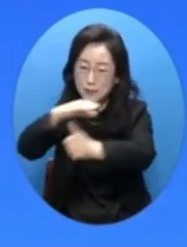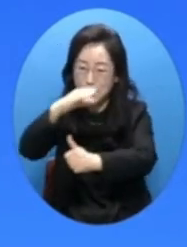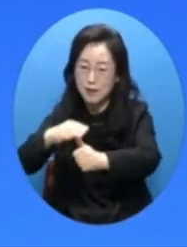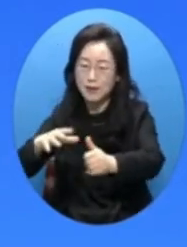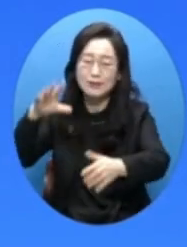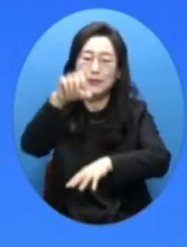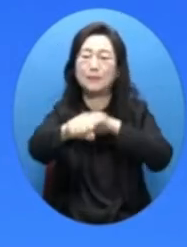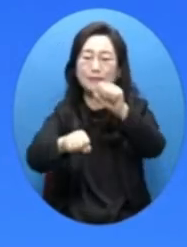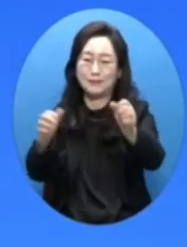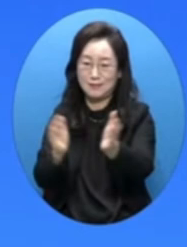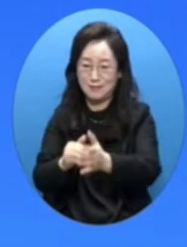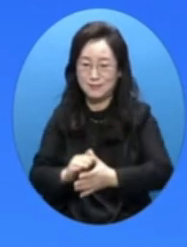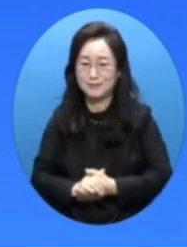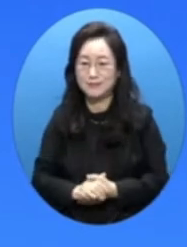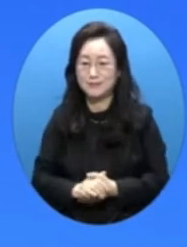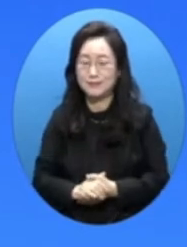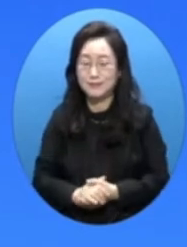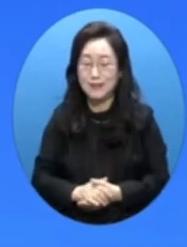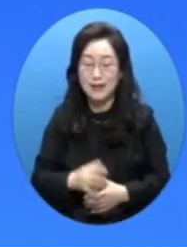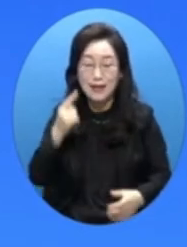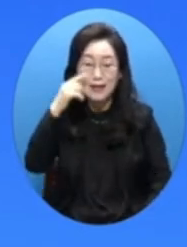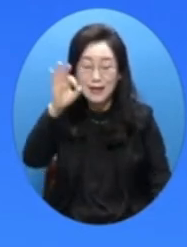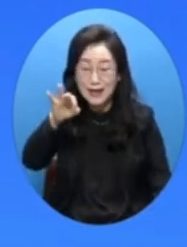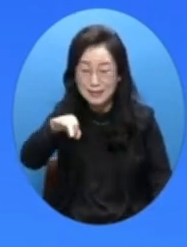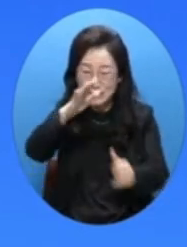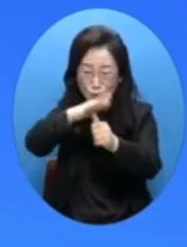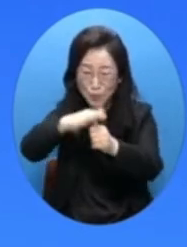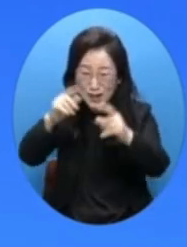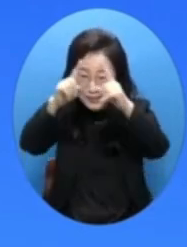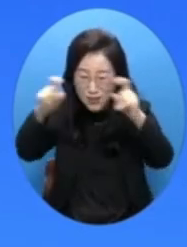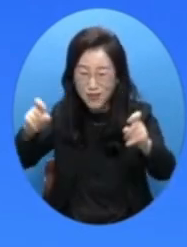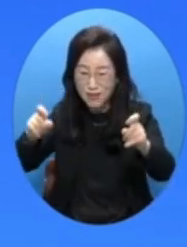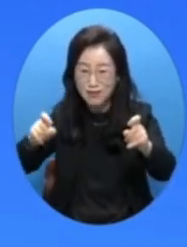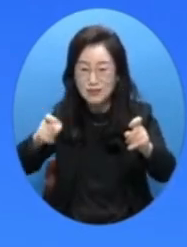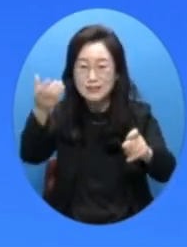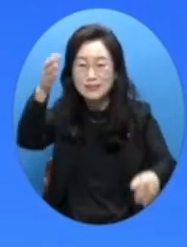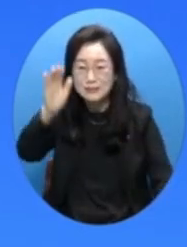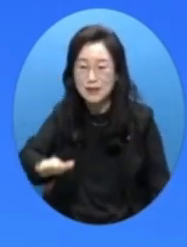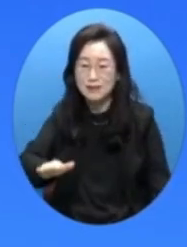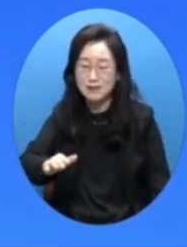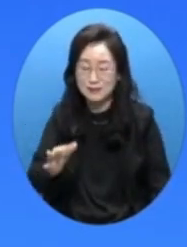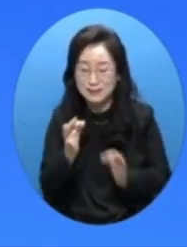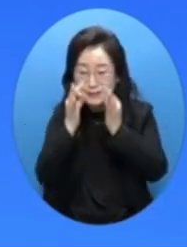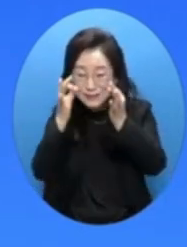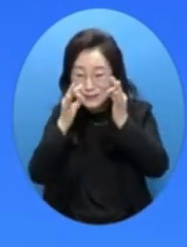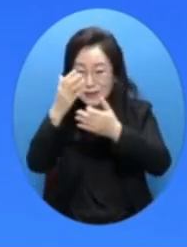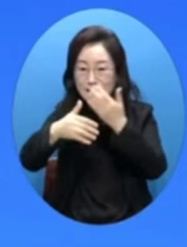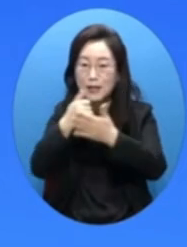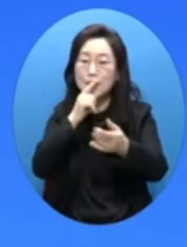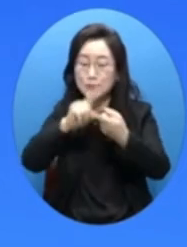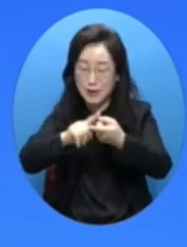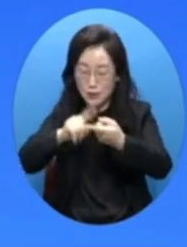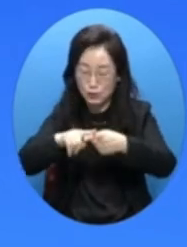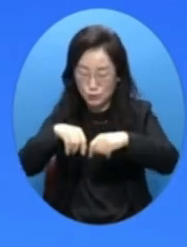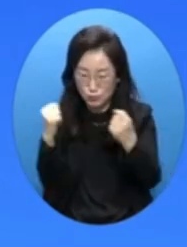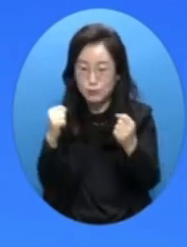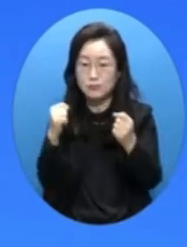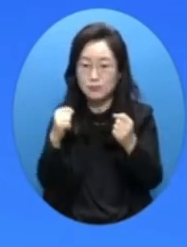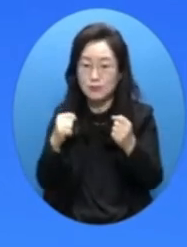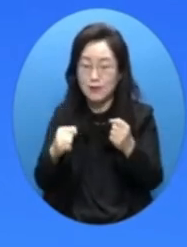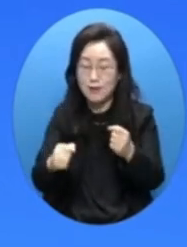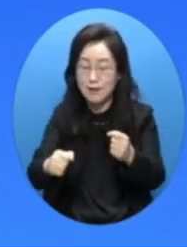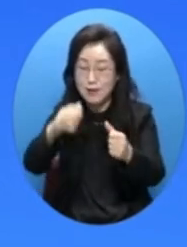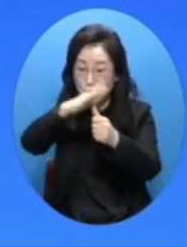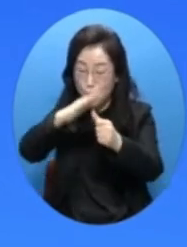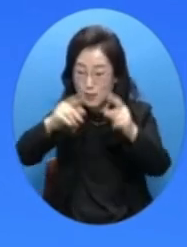함락합니다 아이성이 아무리 작은 성이라고 할지라도 최선을 다해서 하나님 말씀 가지고 순종했을 때 아이솔